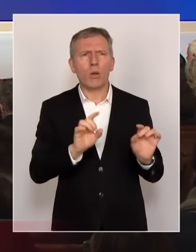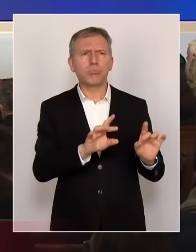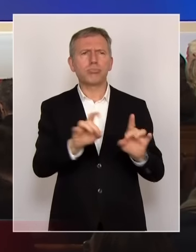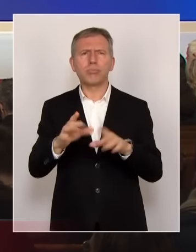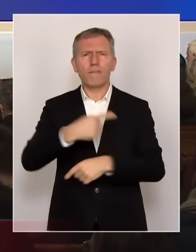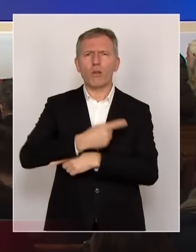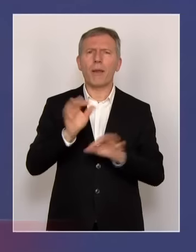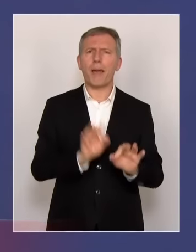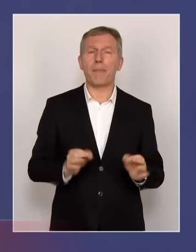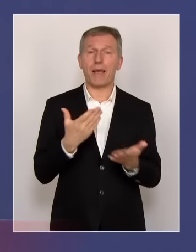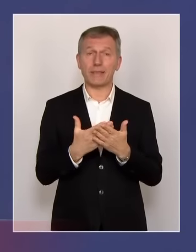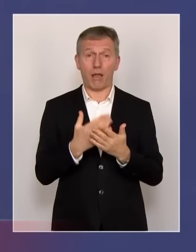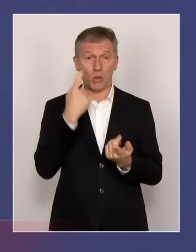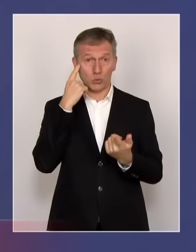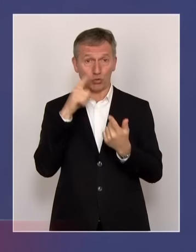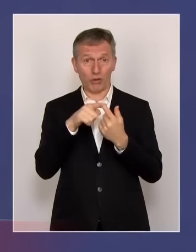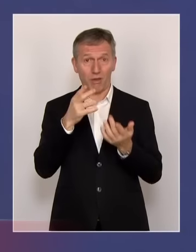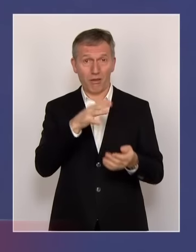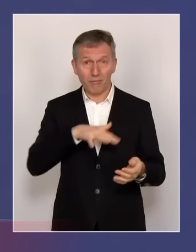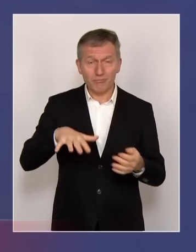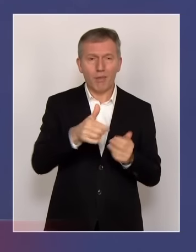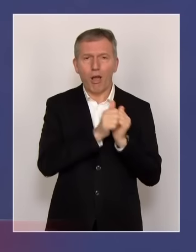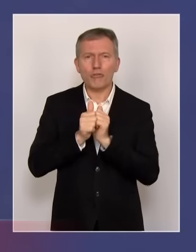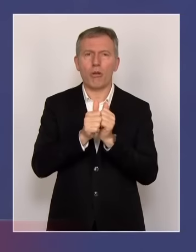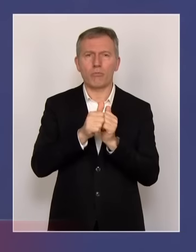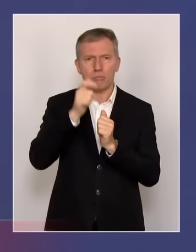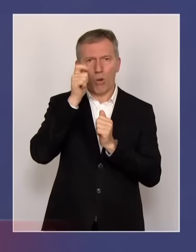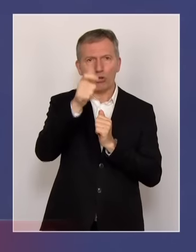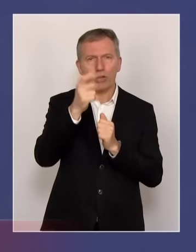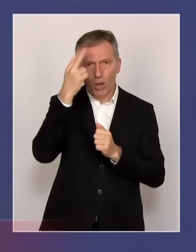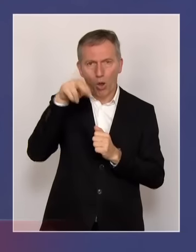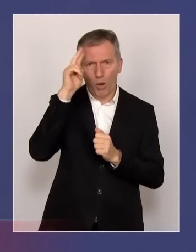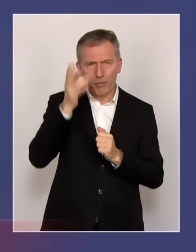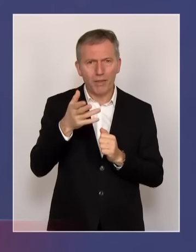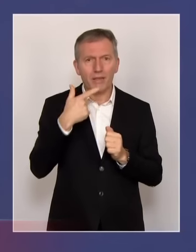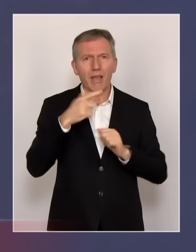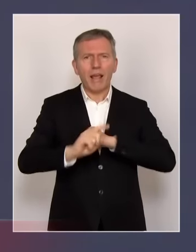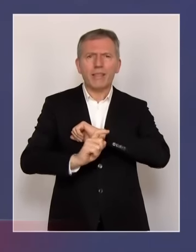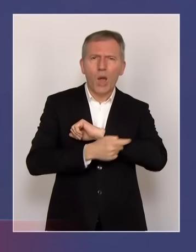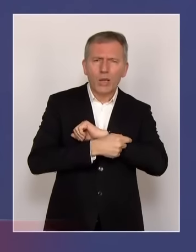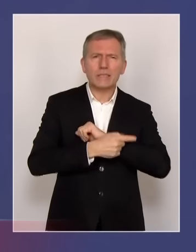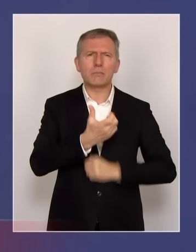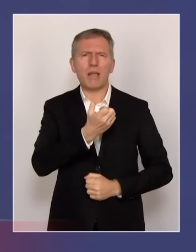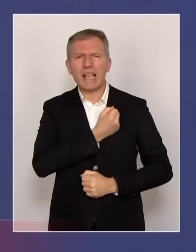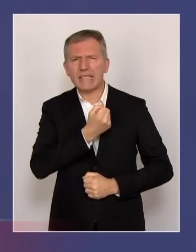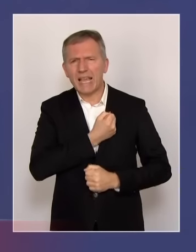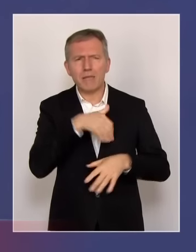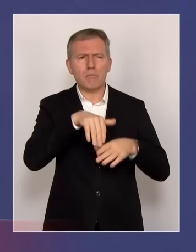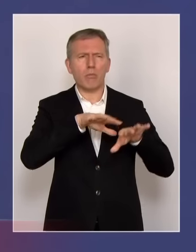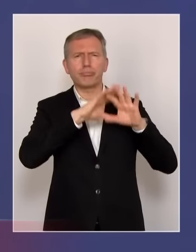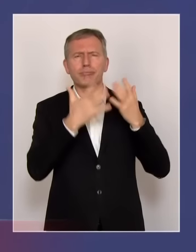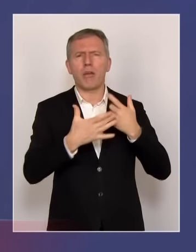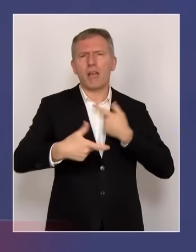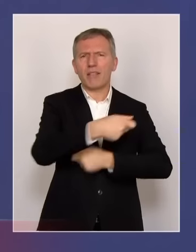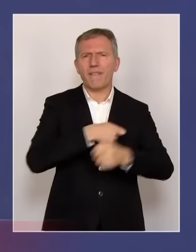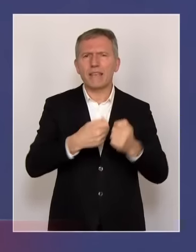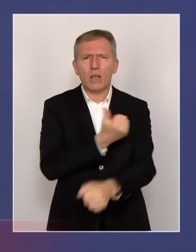aussi un sujet de cohérence européenne. Au-delà de l'immigration, le terrorisme, la criminalité organisée, le